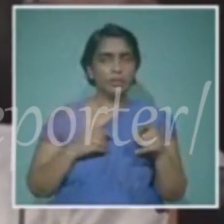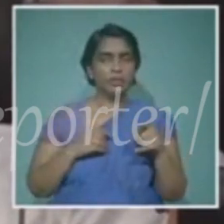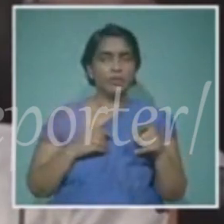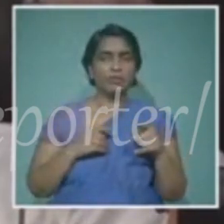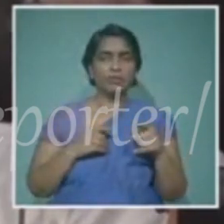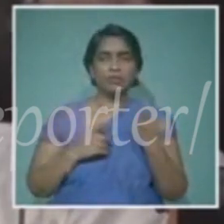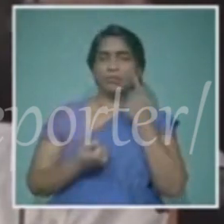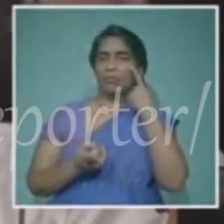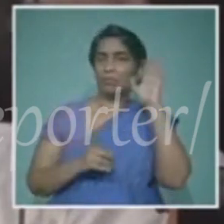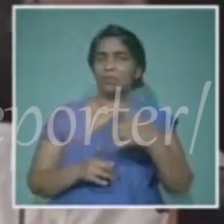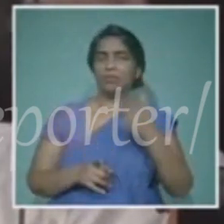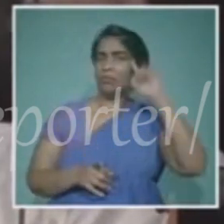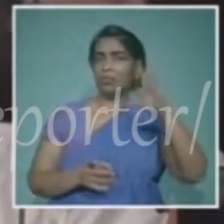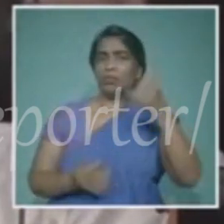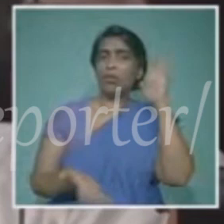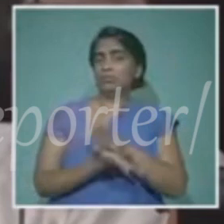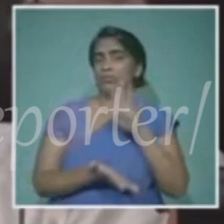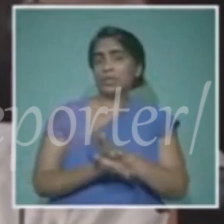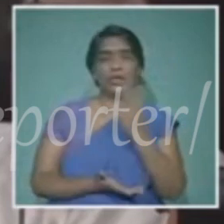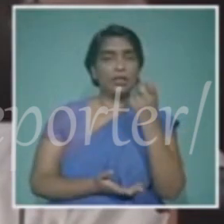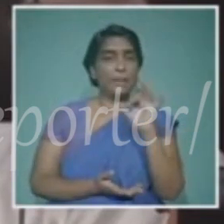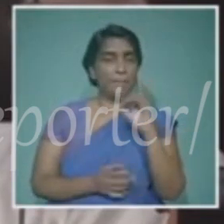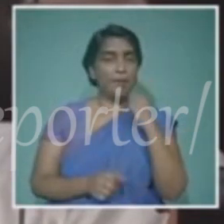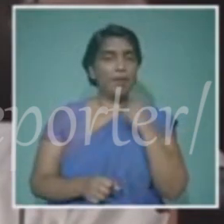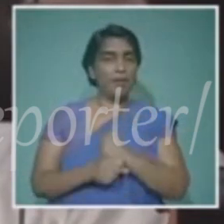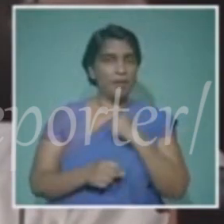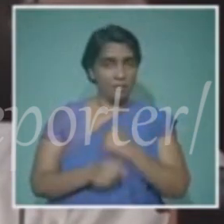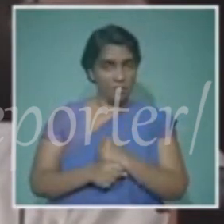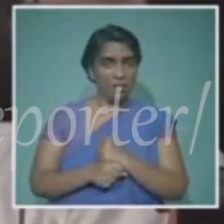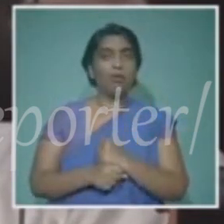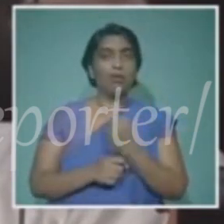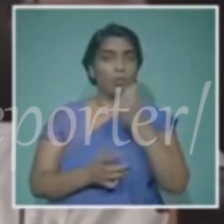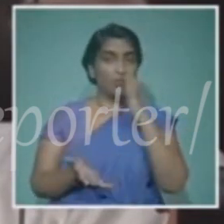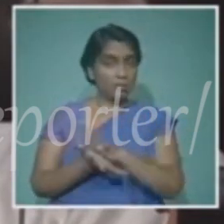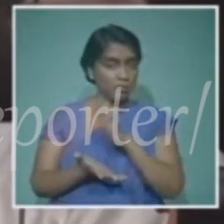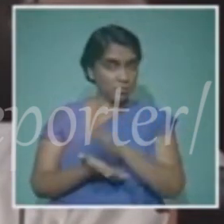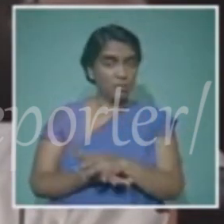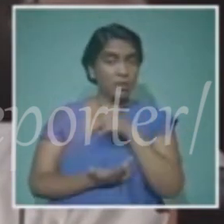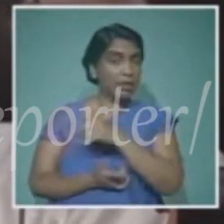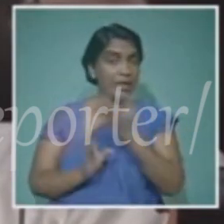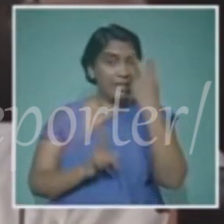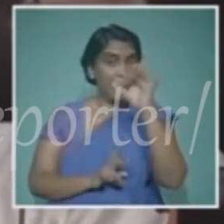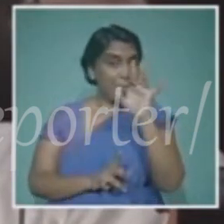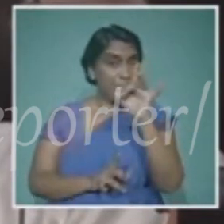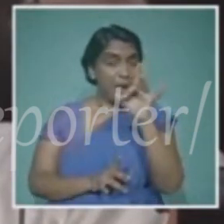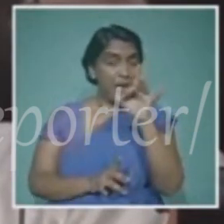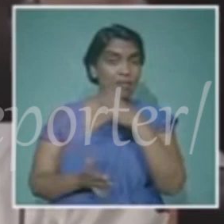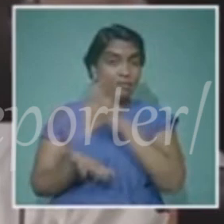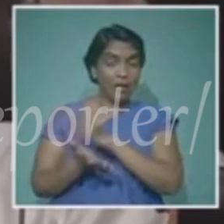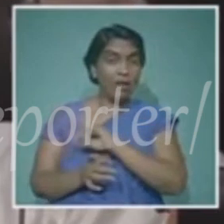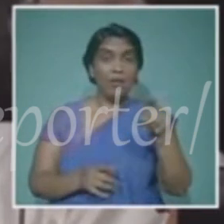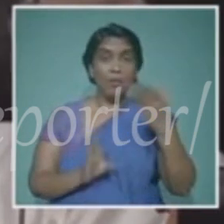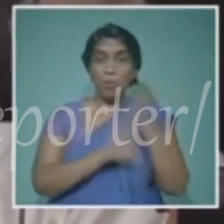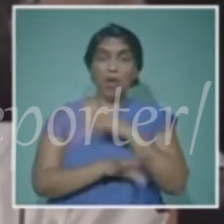විචාරයකින් තොරව මුදල් අච්චු ගැහුවා. 2015 ආණ්ඩුව සම්මේ අච්චු ගැසූ මුදල් ප්‍රමාණය මෙන් 13 ගුණයක් පමණ පසුගිය